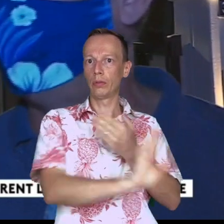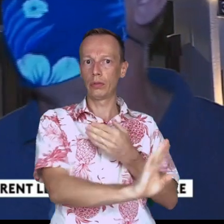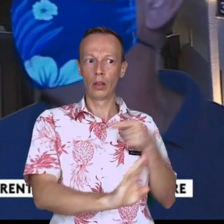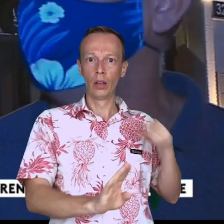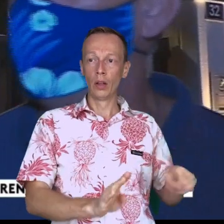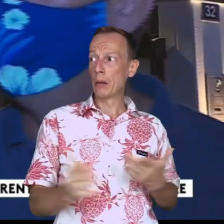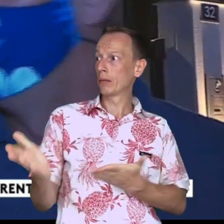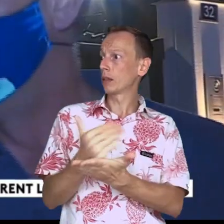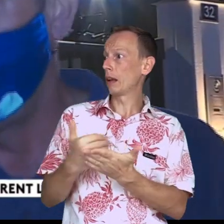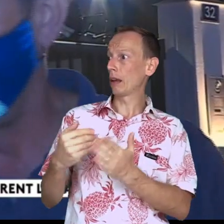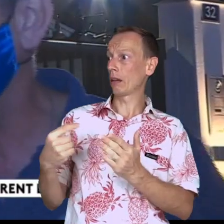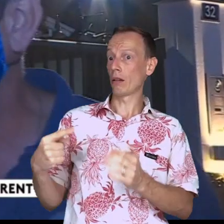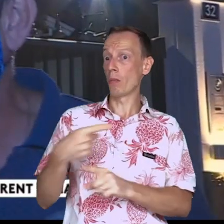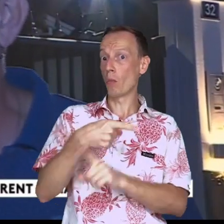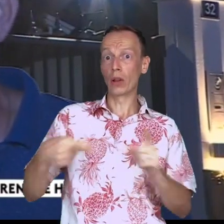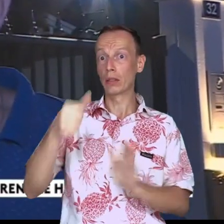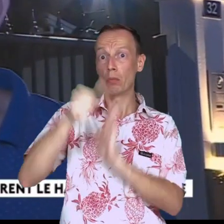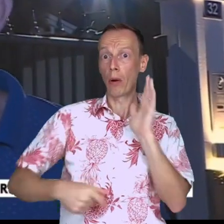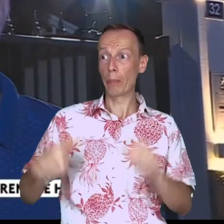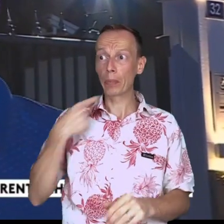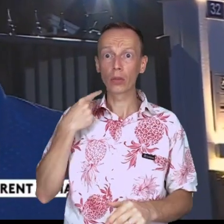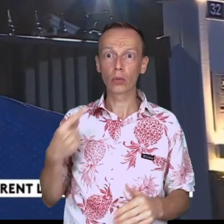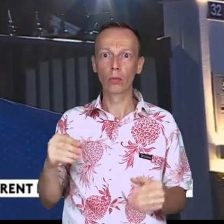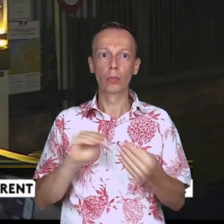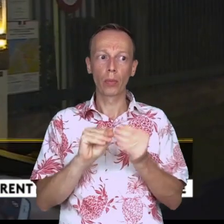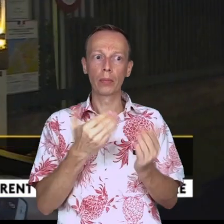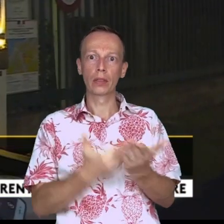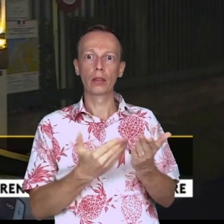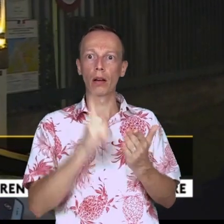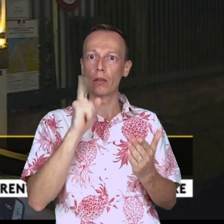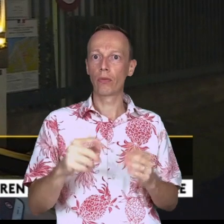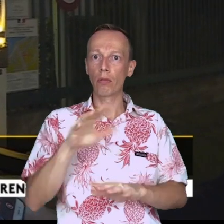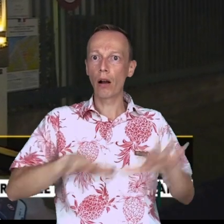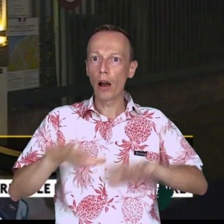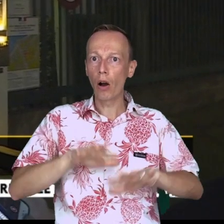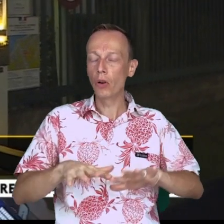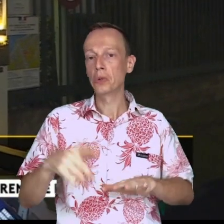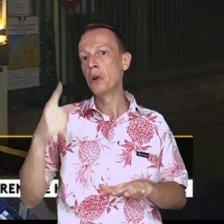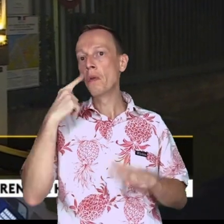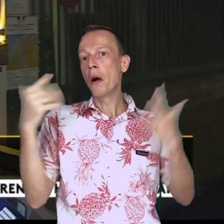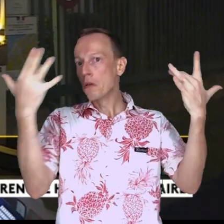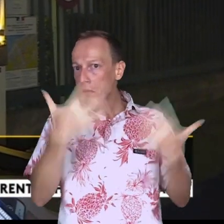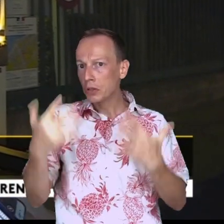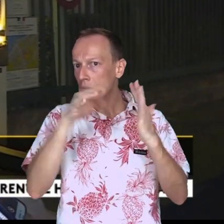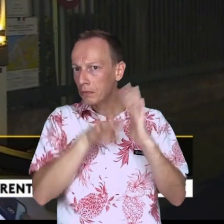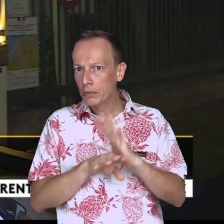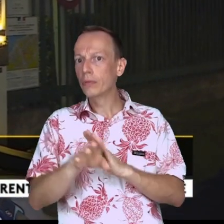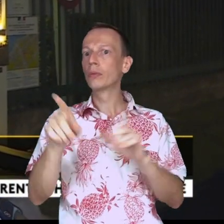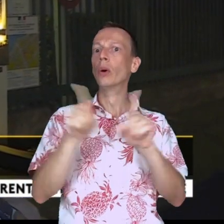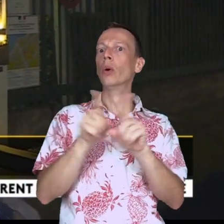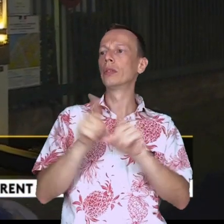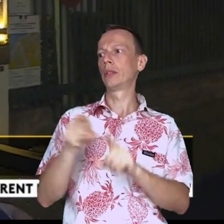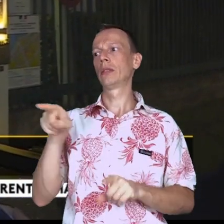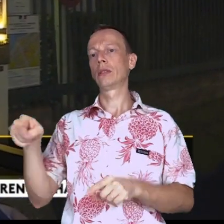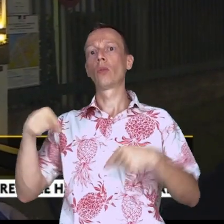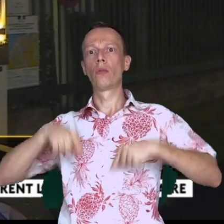discussions avec le gouvernement franches et honnêtes sur la prise en charge de ces personnes. Il y a toute une dimension économique qui est à prendre en compte. Et ce que nous avons exprimé au niveau du